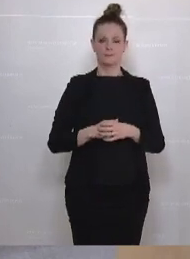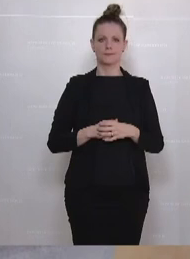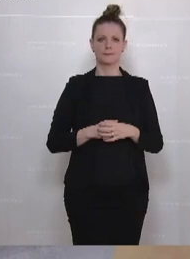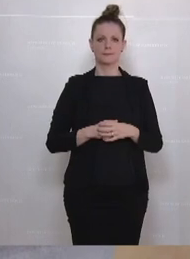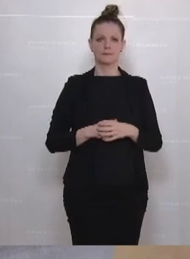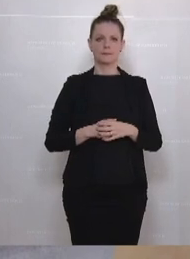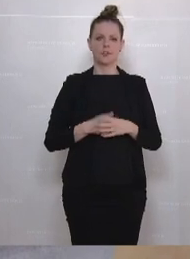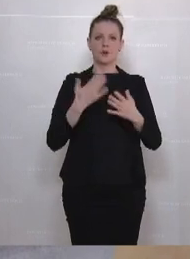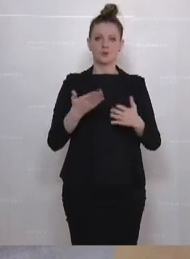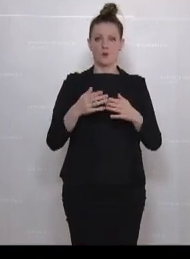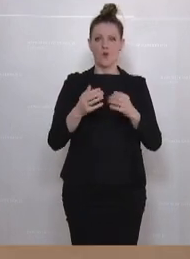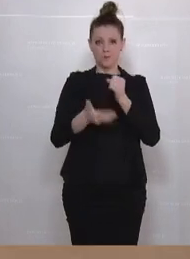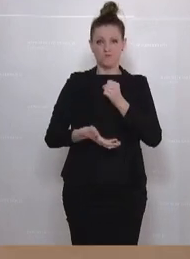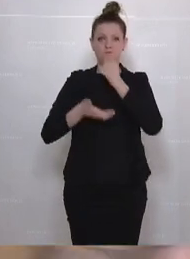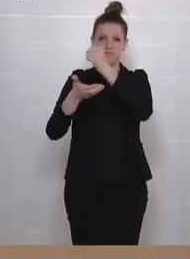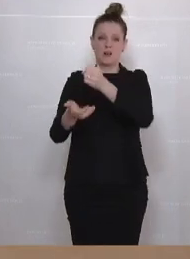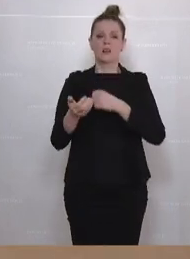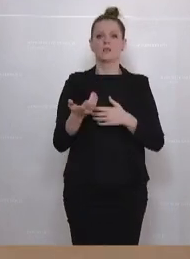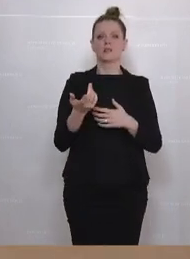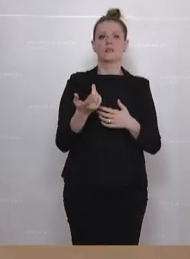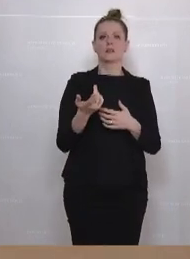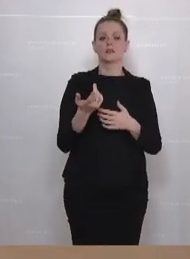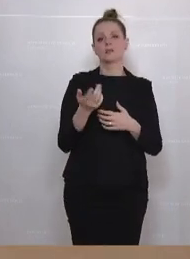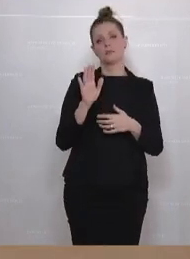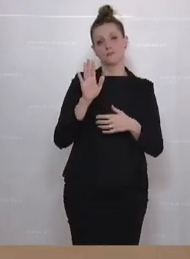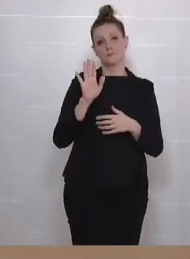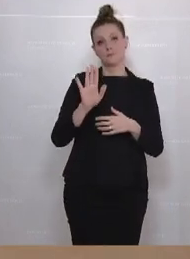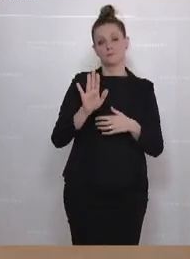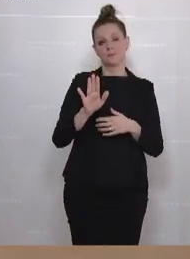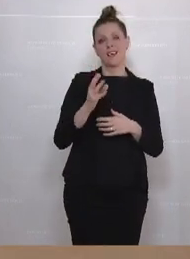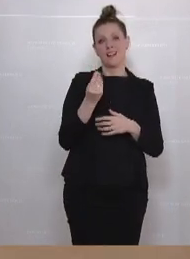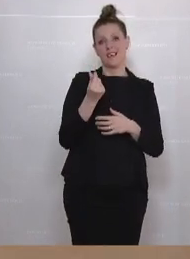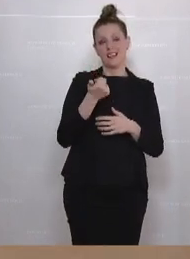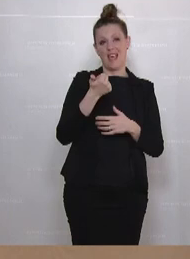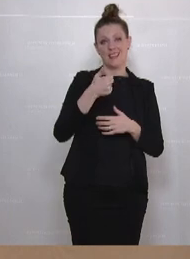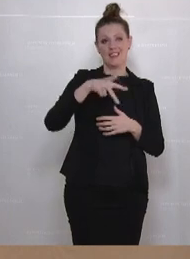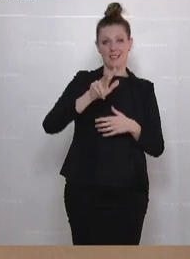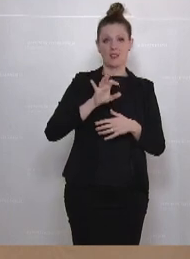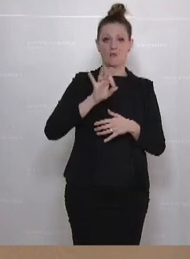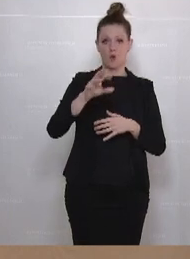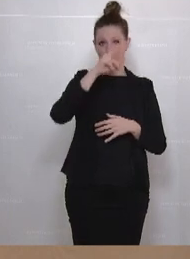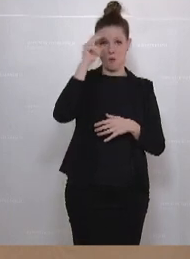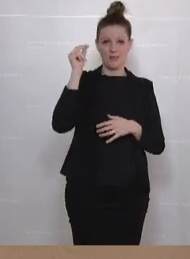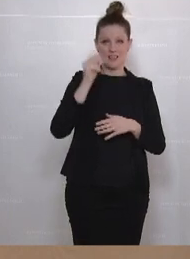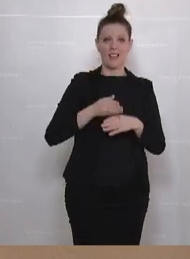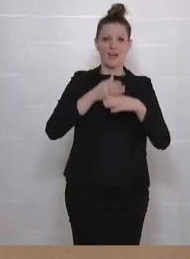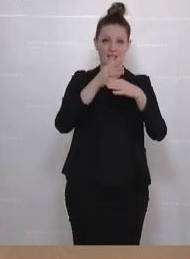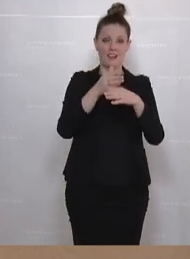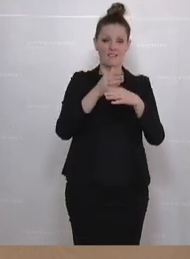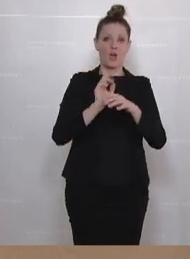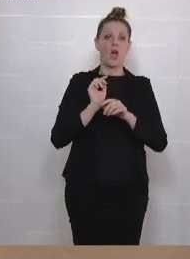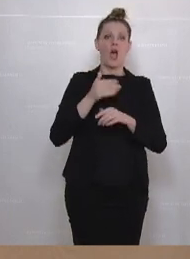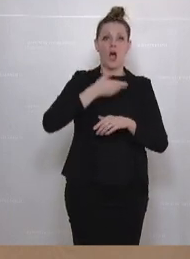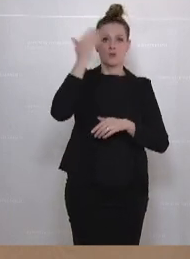Mit dieser Ausschüttung haben wir ca. ein Drittel des Geldes, das dieses Jahr für humanitäre Hilfe im